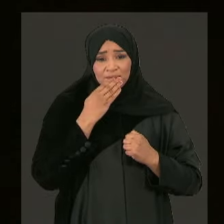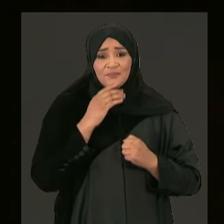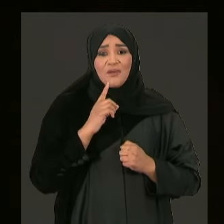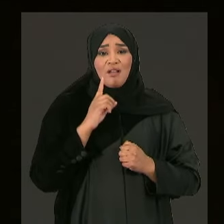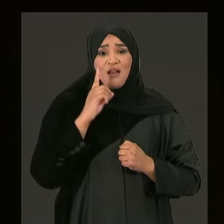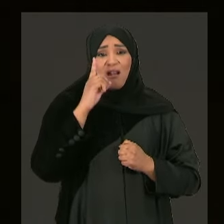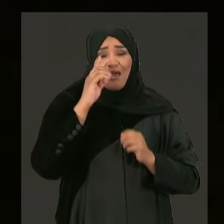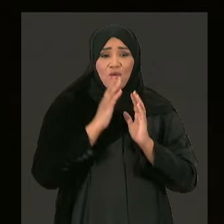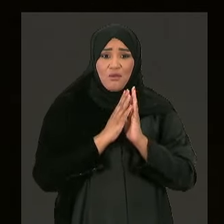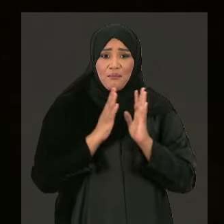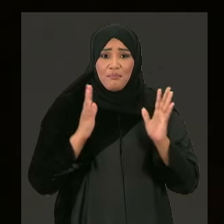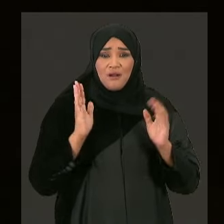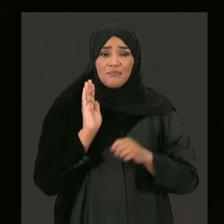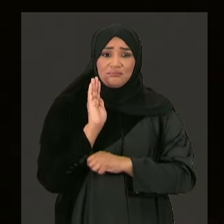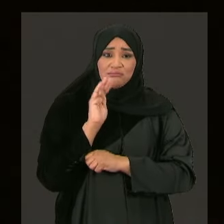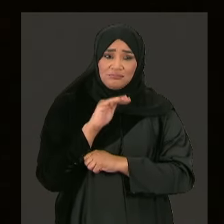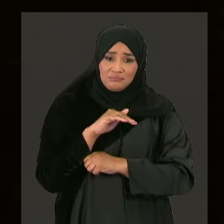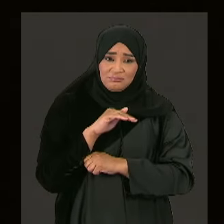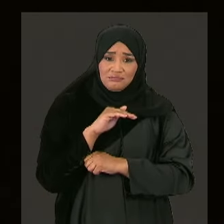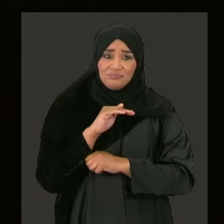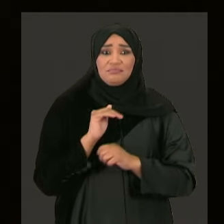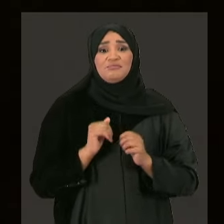الله أكبر.